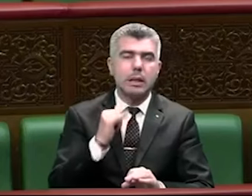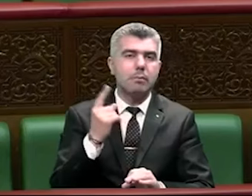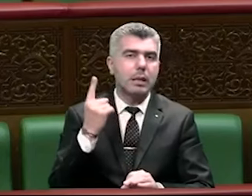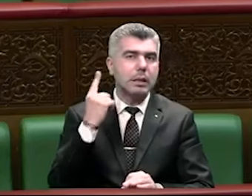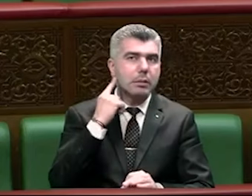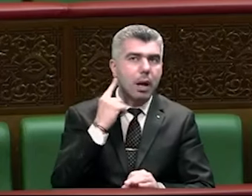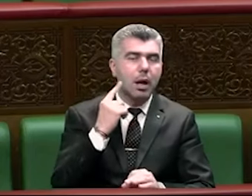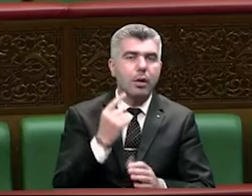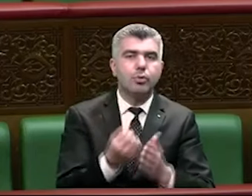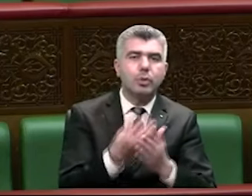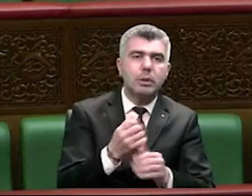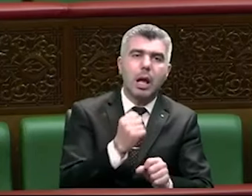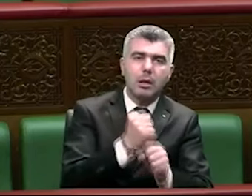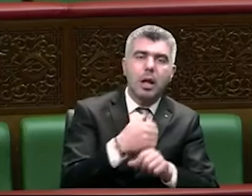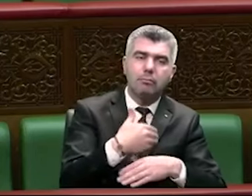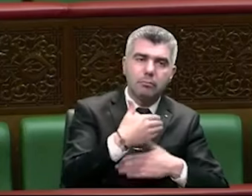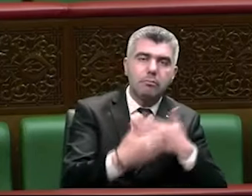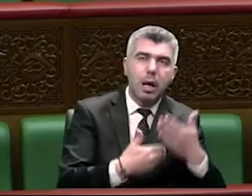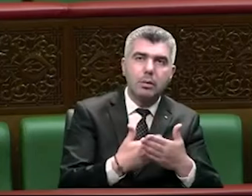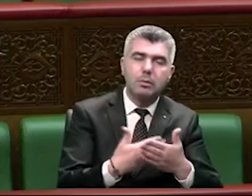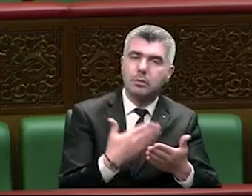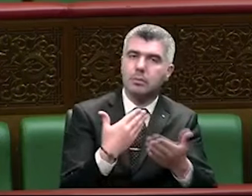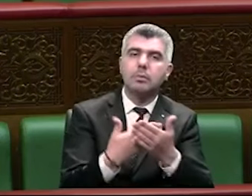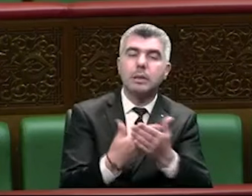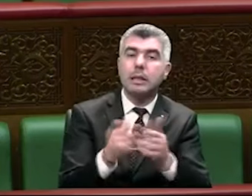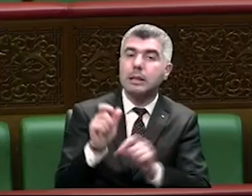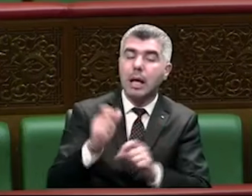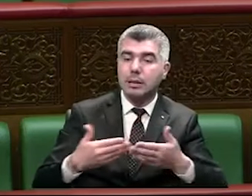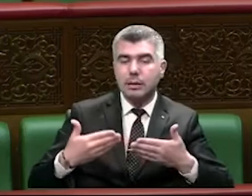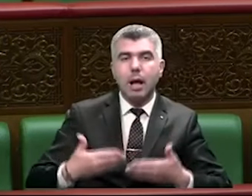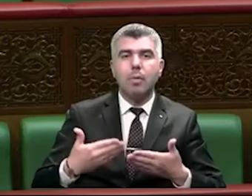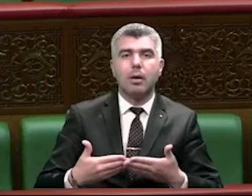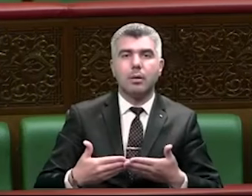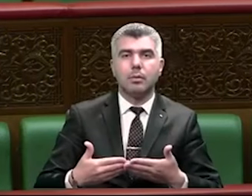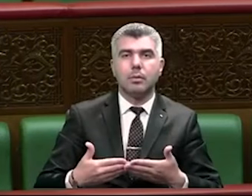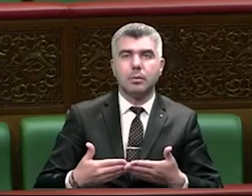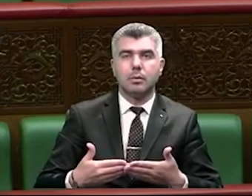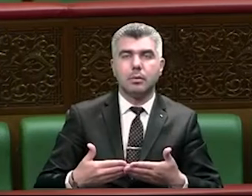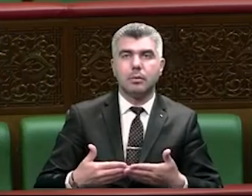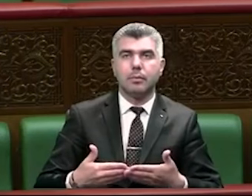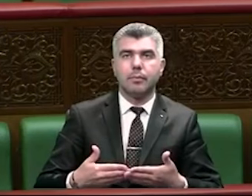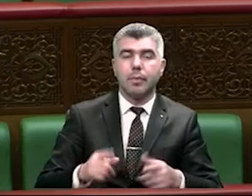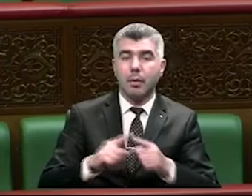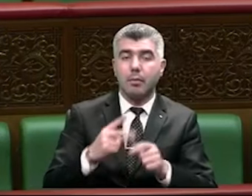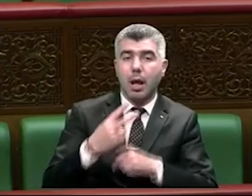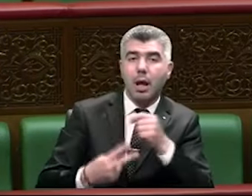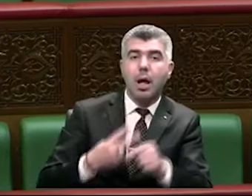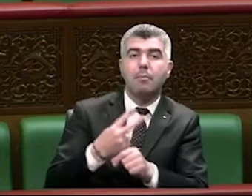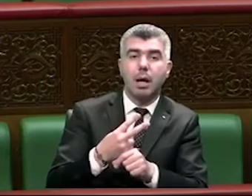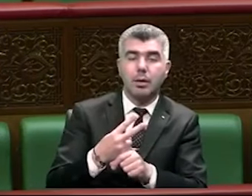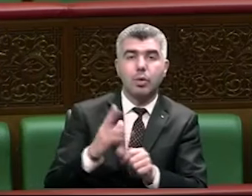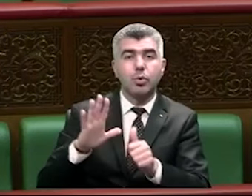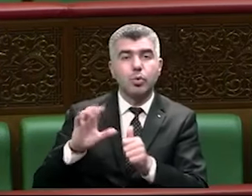الدراسات غادي ندير غادي نفعل بغينا شي حاجه الناس كتسنى شي حاجه دابا سي الوزير تقريبا عامين ونص هذ